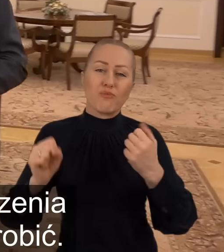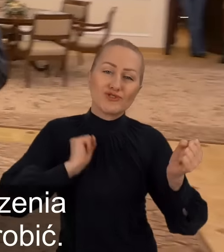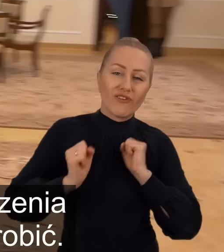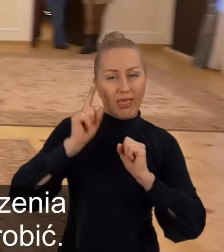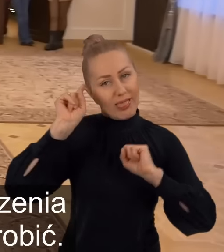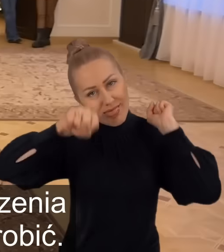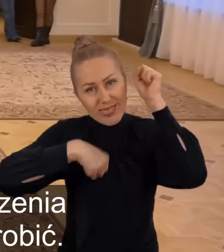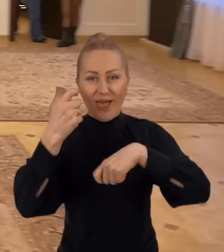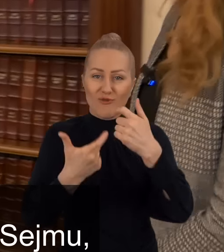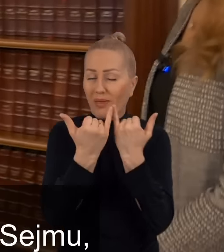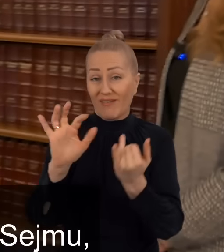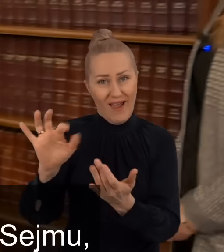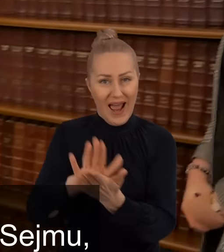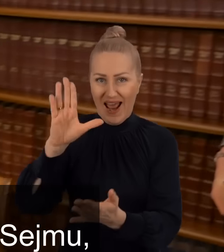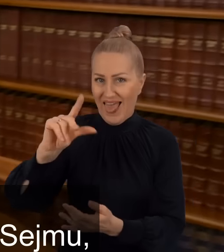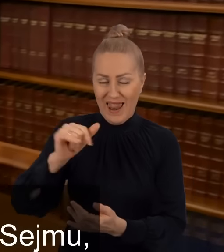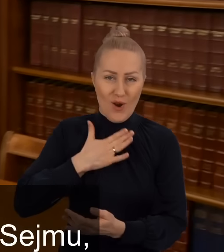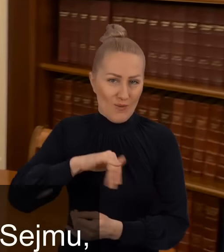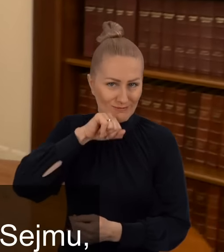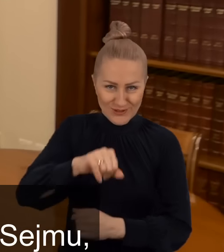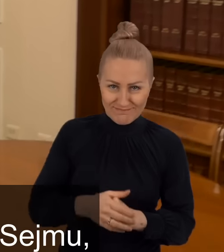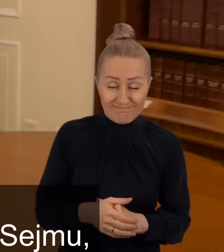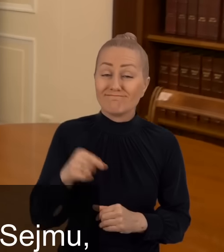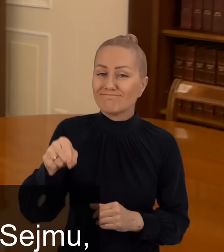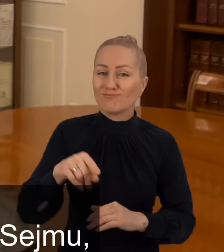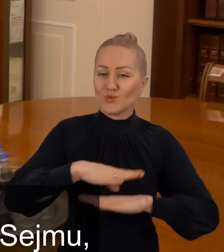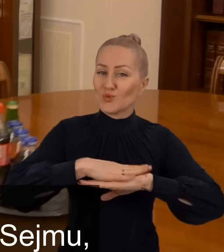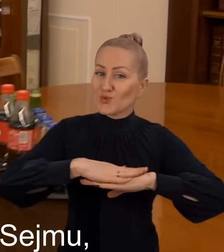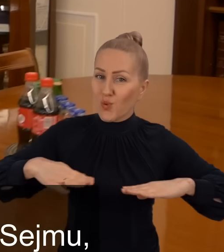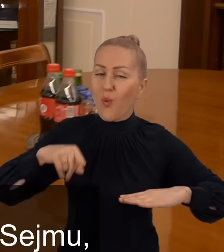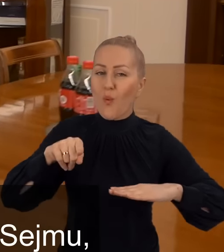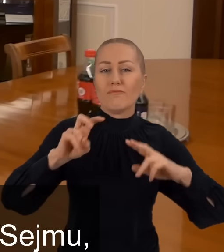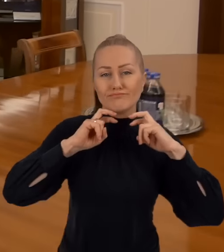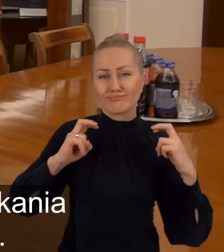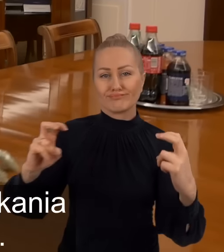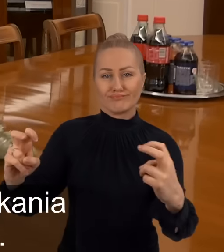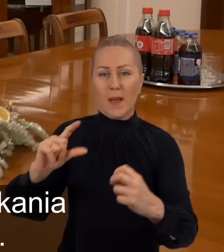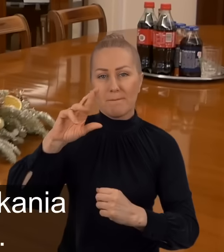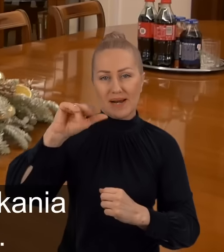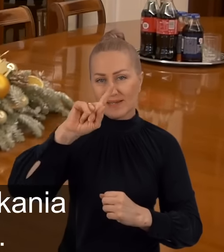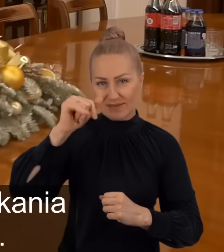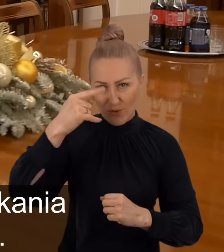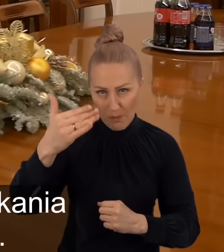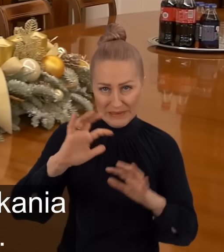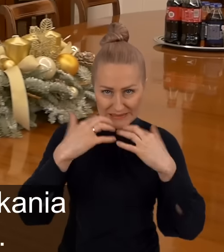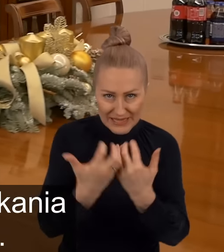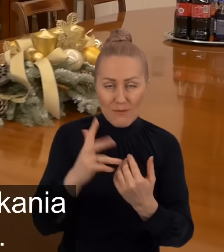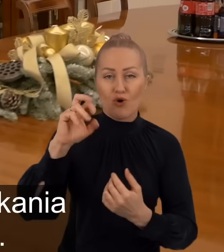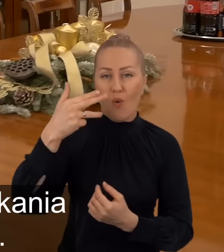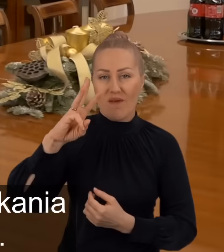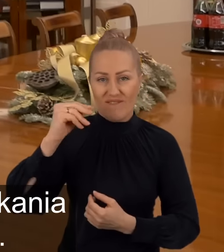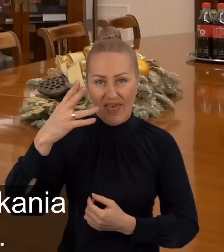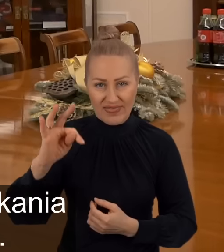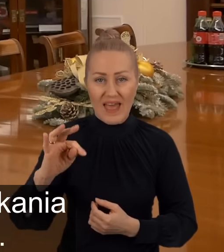które Ela uwielbia robić. To jest stół, przy którym odbywają się prezydia Sejmu, konwenty seniorów, a